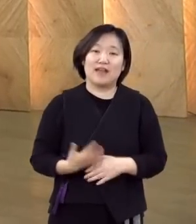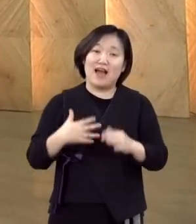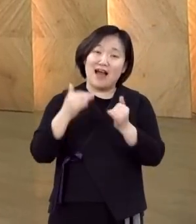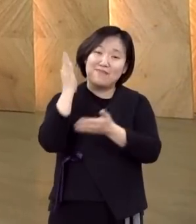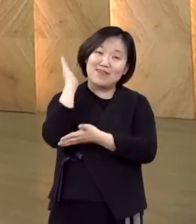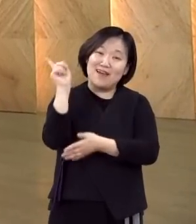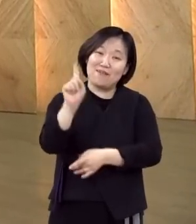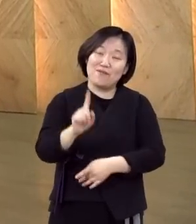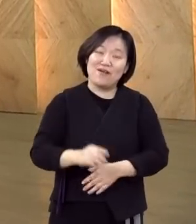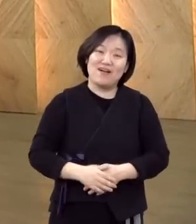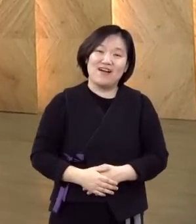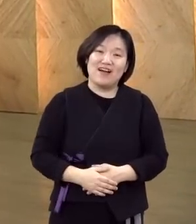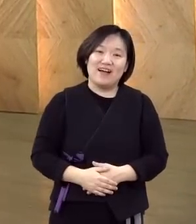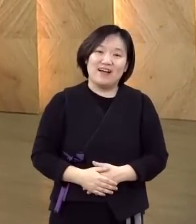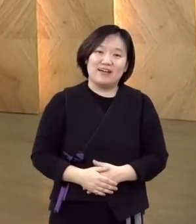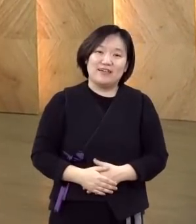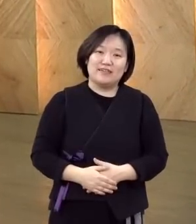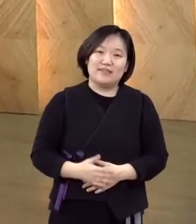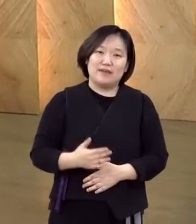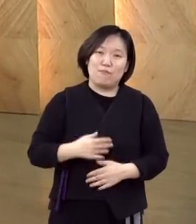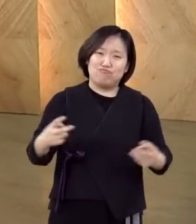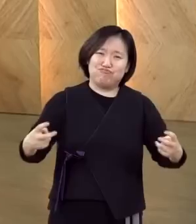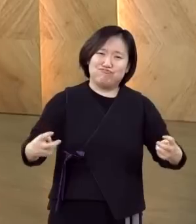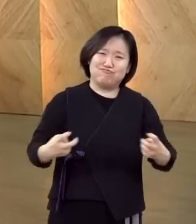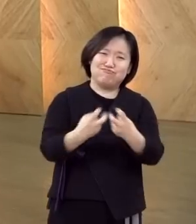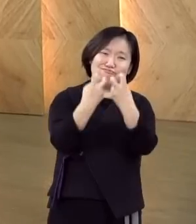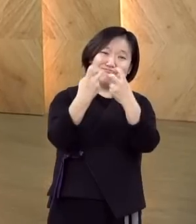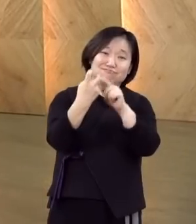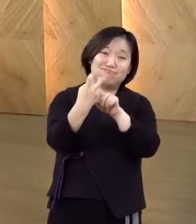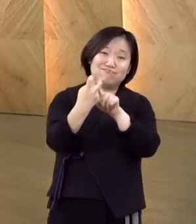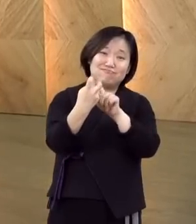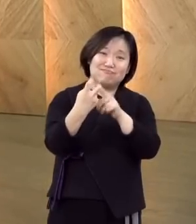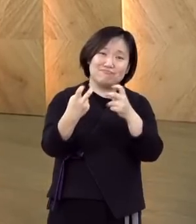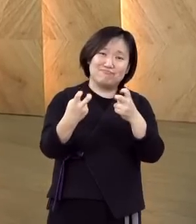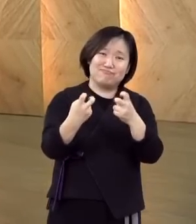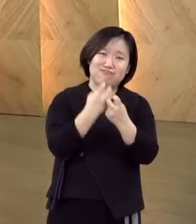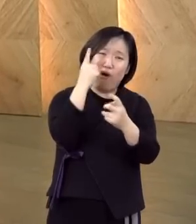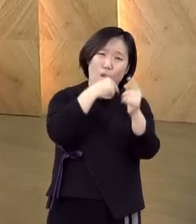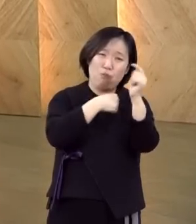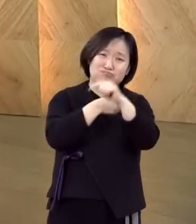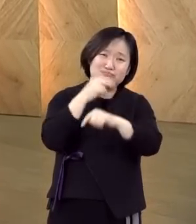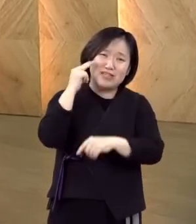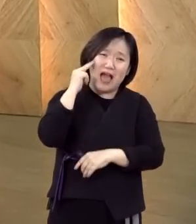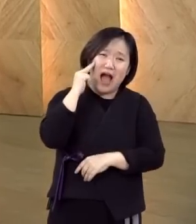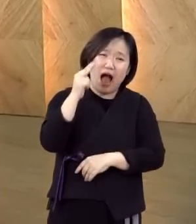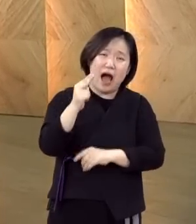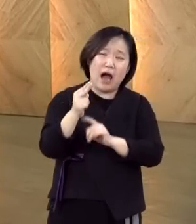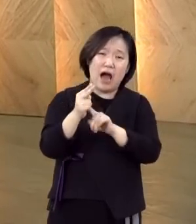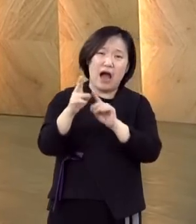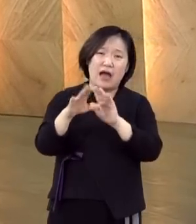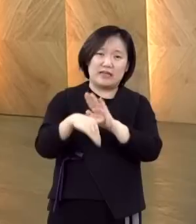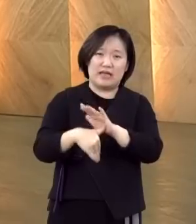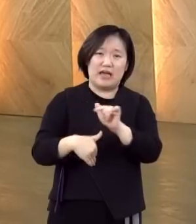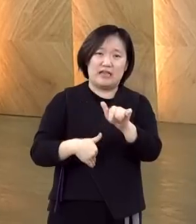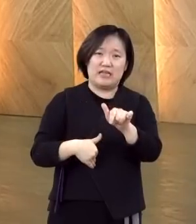다른사람들에게들은바로는,그런큰 사고를당하면죽을때까지후유증에시달린다고하더군요